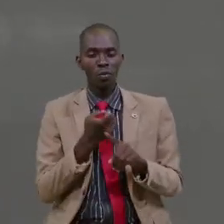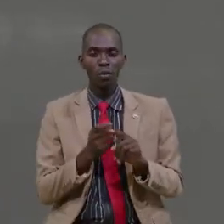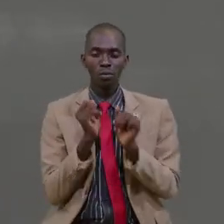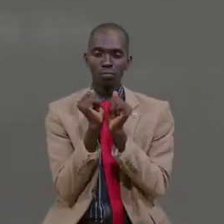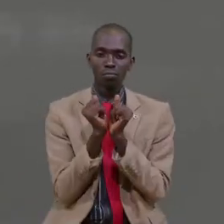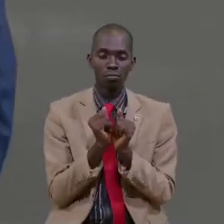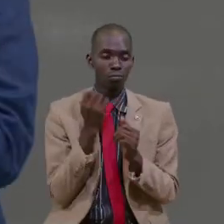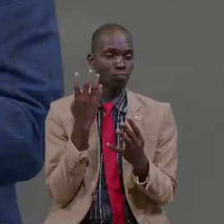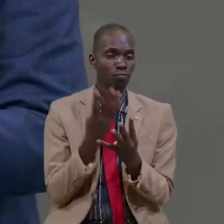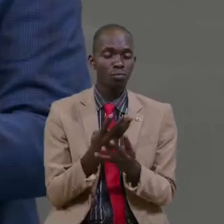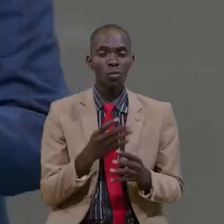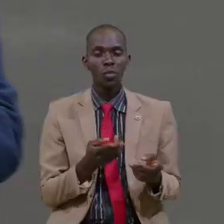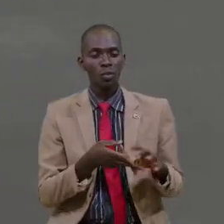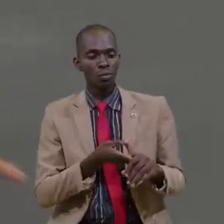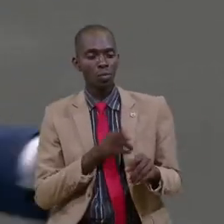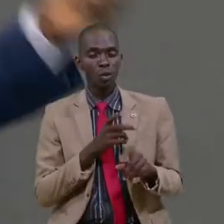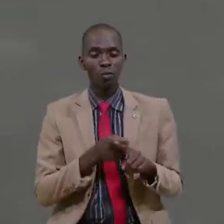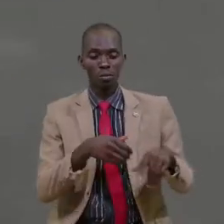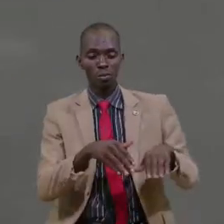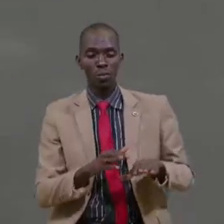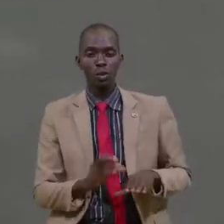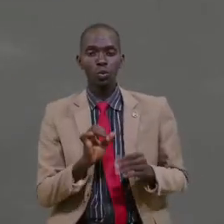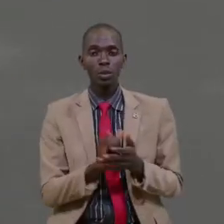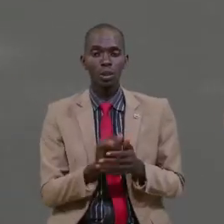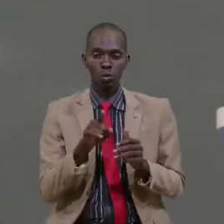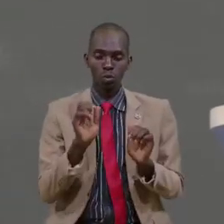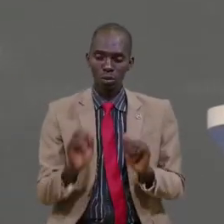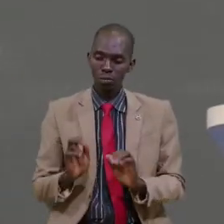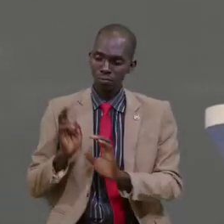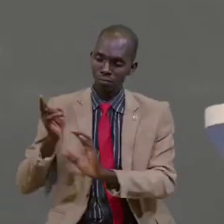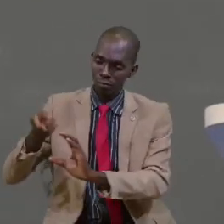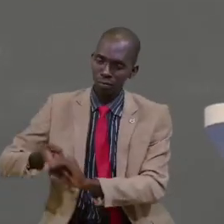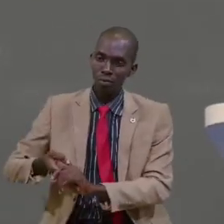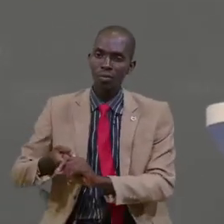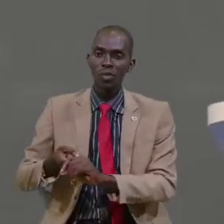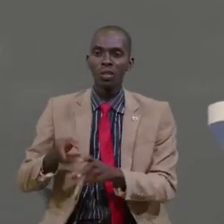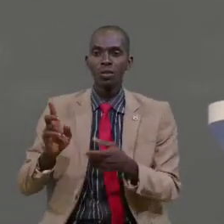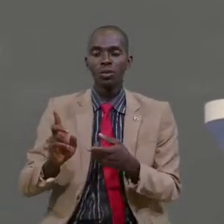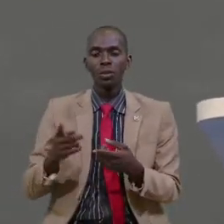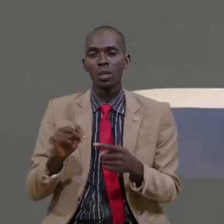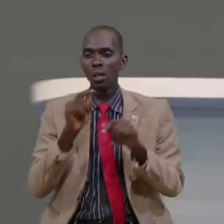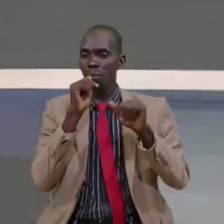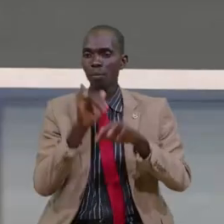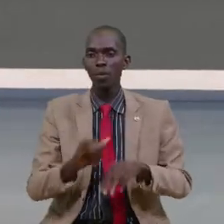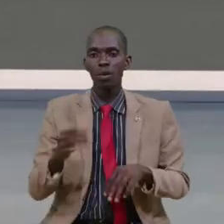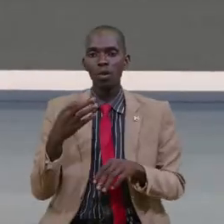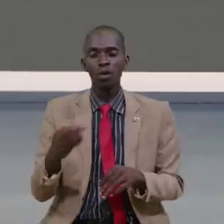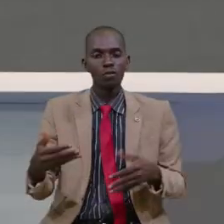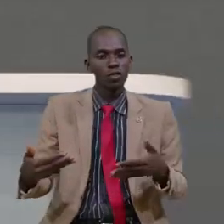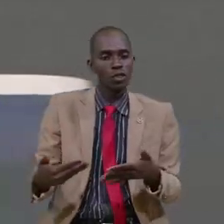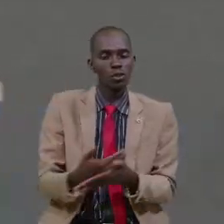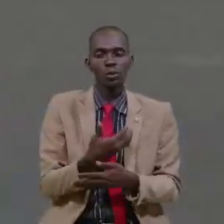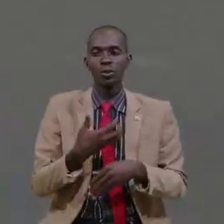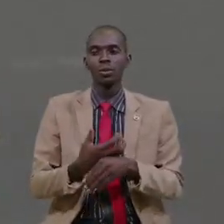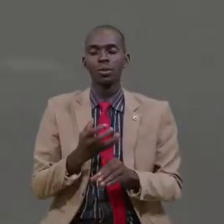la captivité, tu sors de la tombe pour entrer dans les bénédictions de